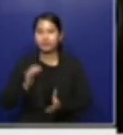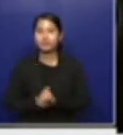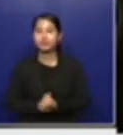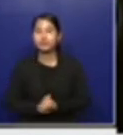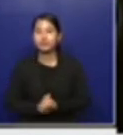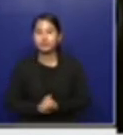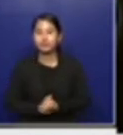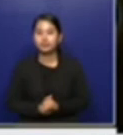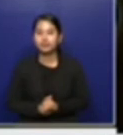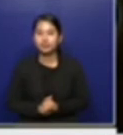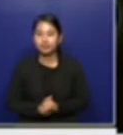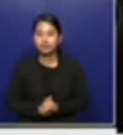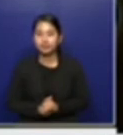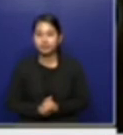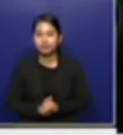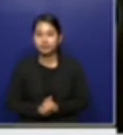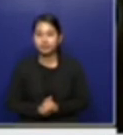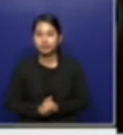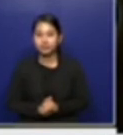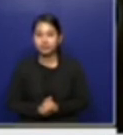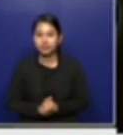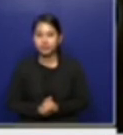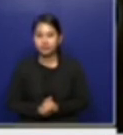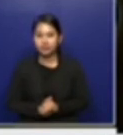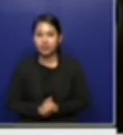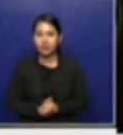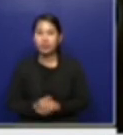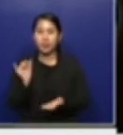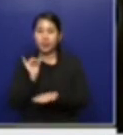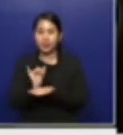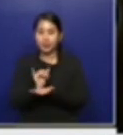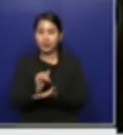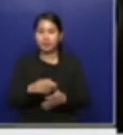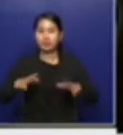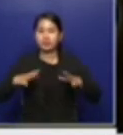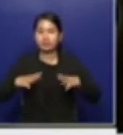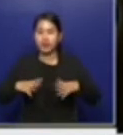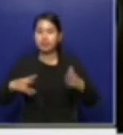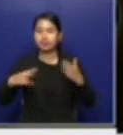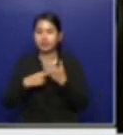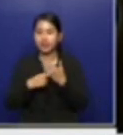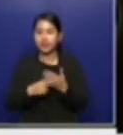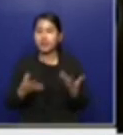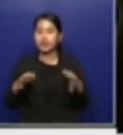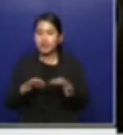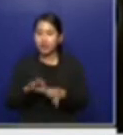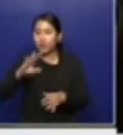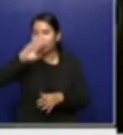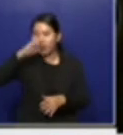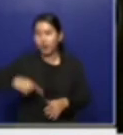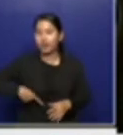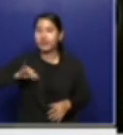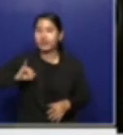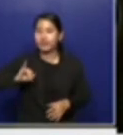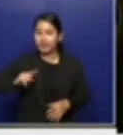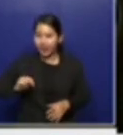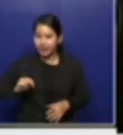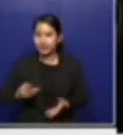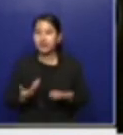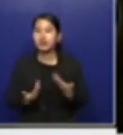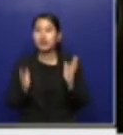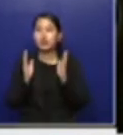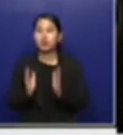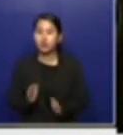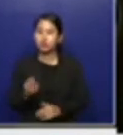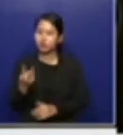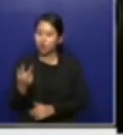ารถชะลอหรือยุติการถดถอยสู่ภาวะพังพิงคือให้เขาอยู่ได้ทั้งผู้รู้สึกเรื้อรังโรคไตวายไม่ต้องหาเสียคนอีก2คน3ค